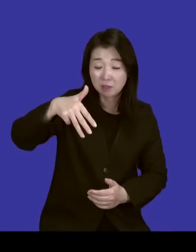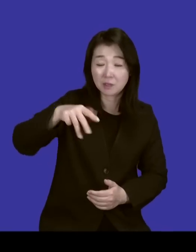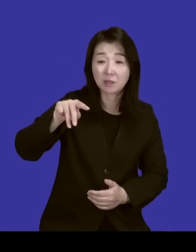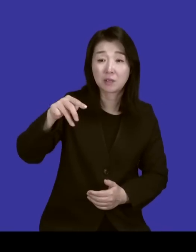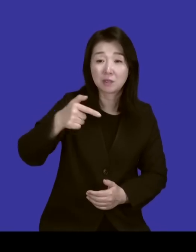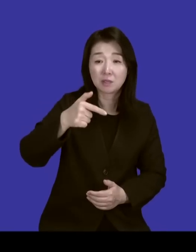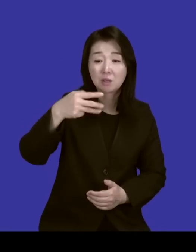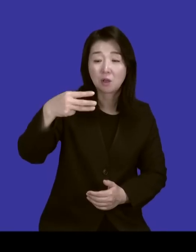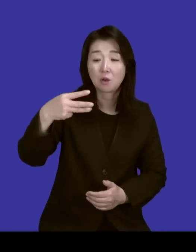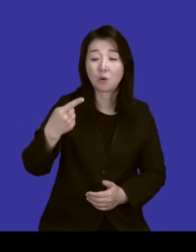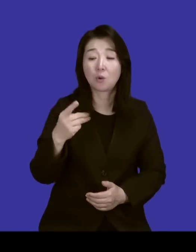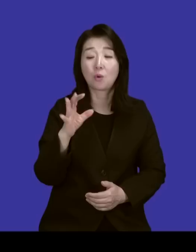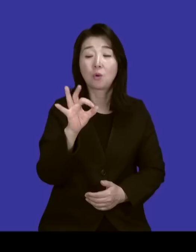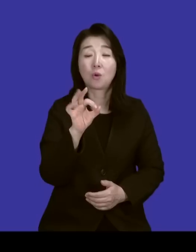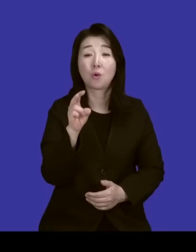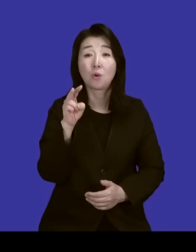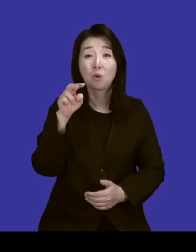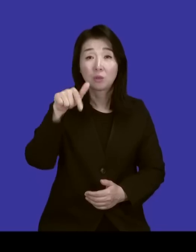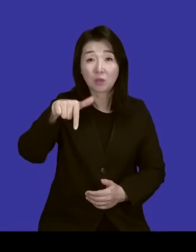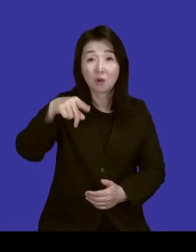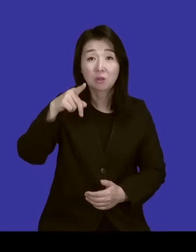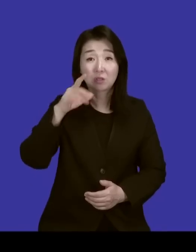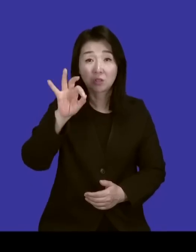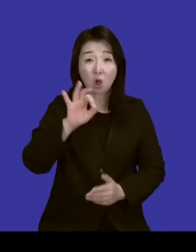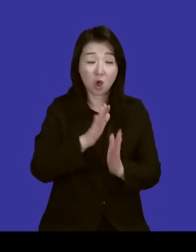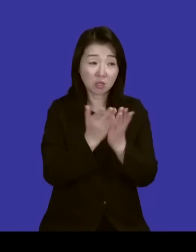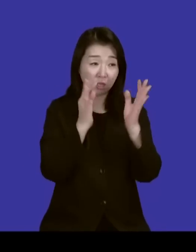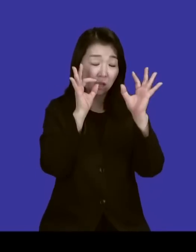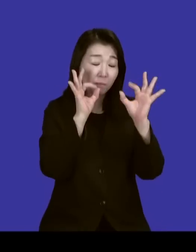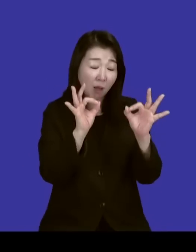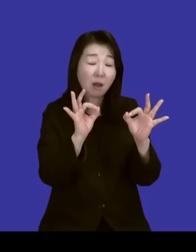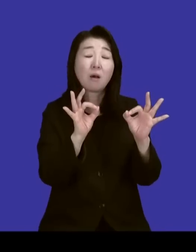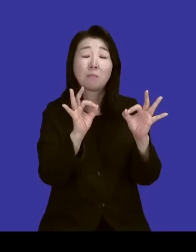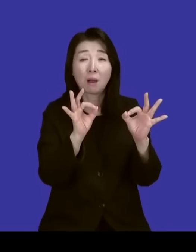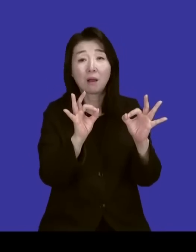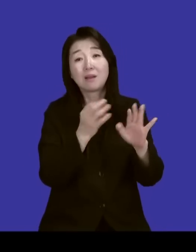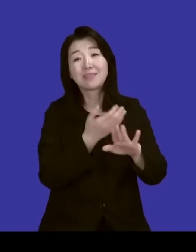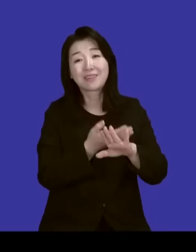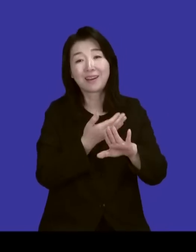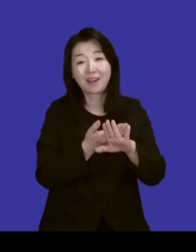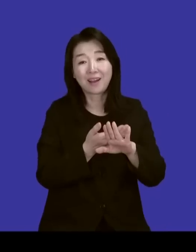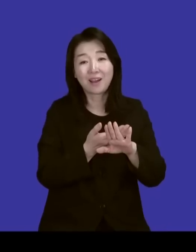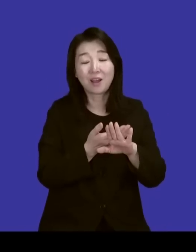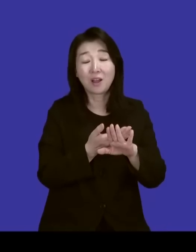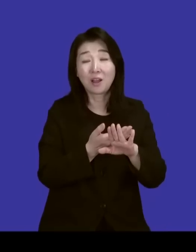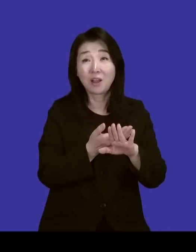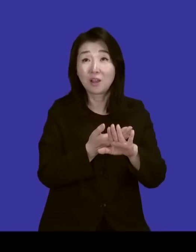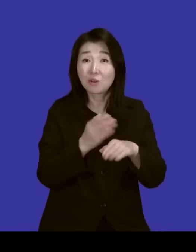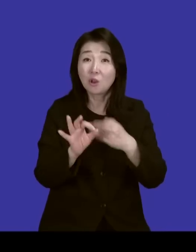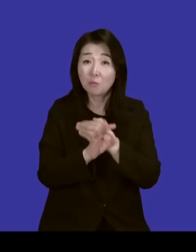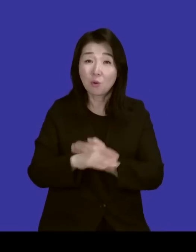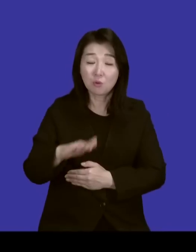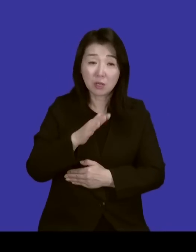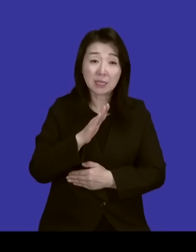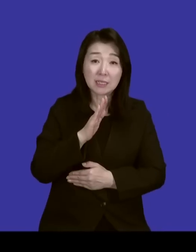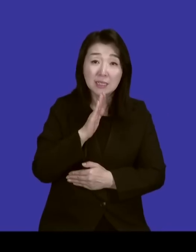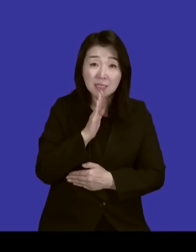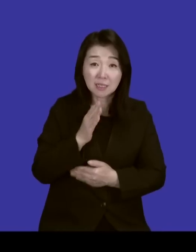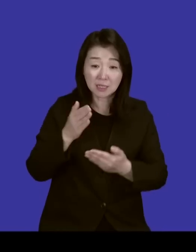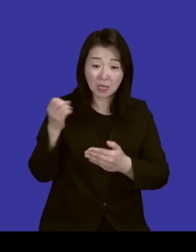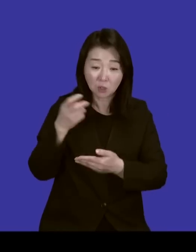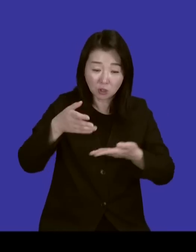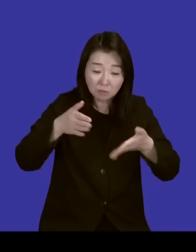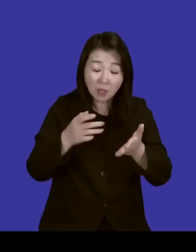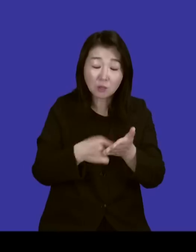정말 변화가 생기잖아요. 어떻게 보면 목사님 우리가 진정으로 거듭나기 위해서는 어떤 노력을 좀 해야 될까요? 그 거듭난다는